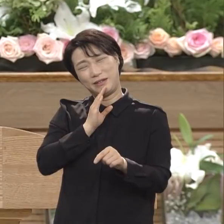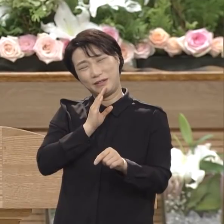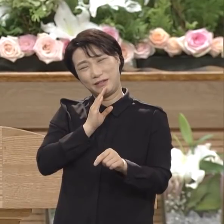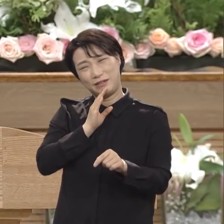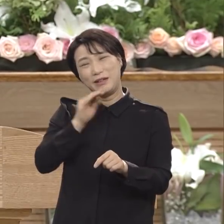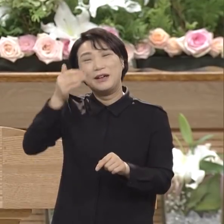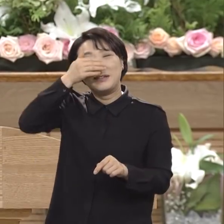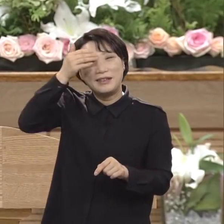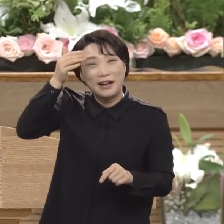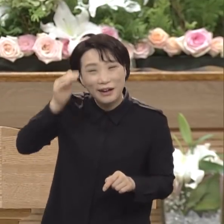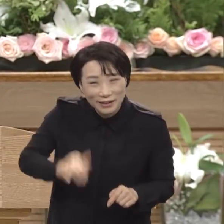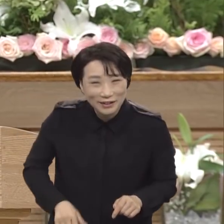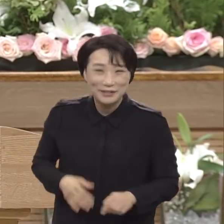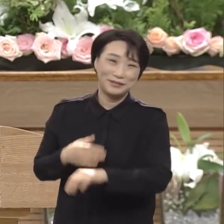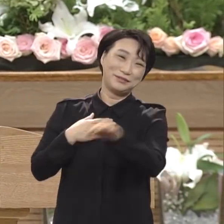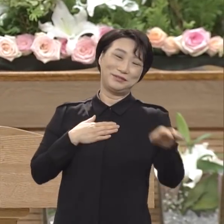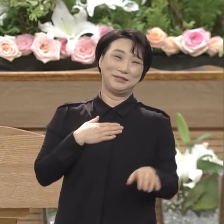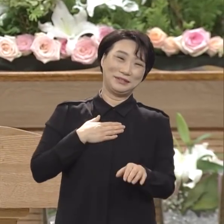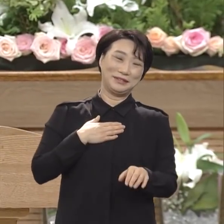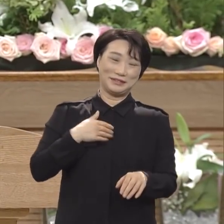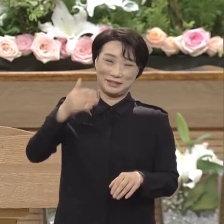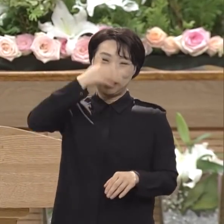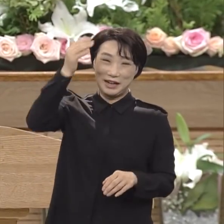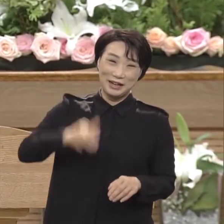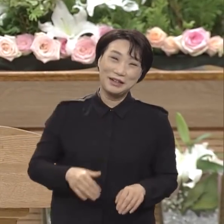참으로 다행스러운 일이요,